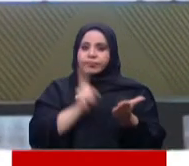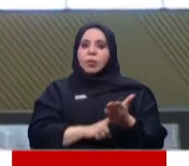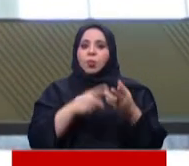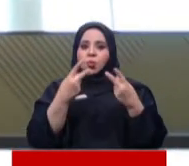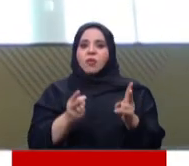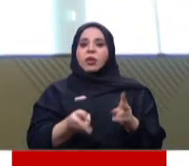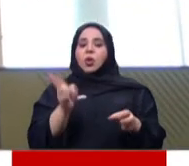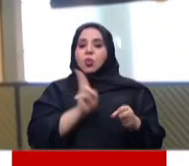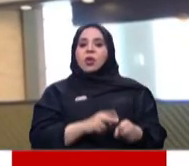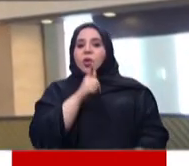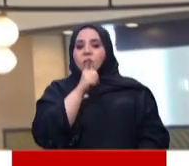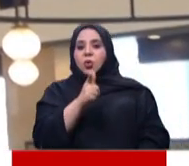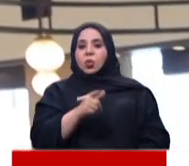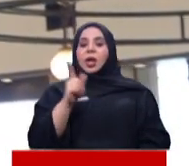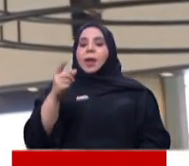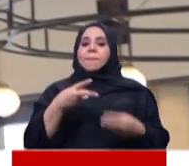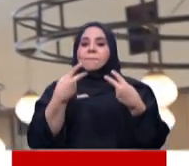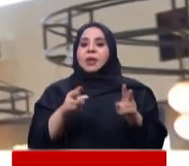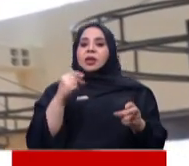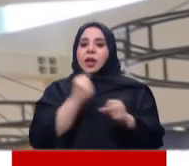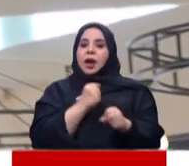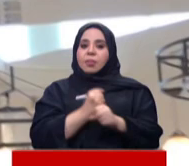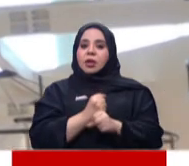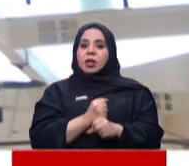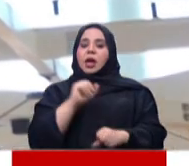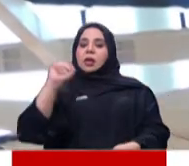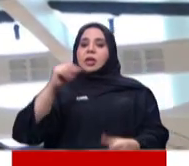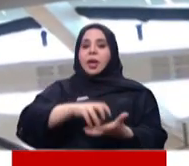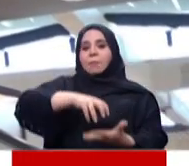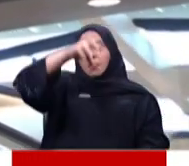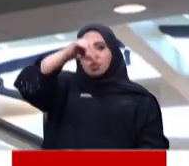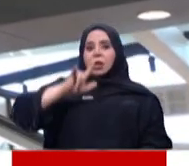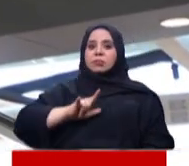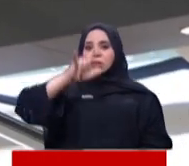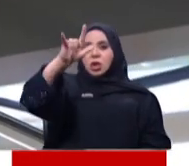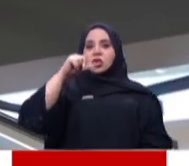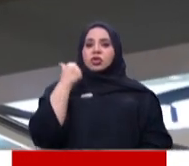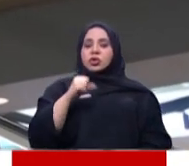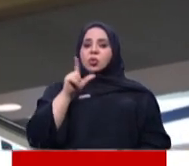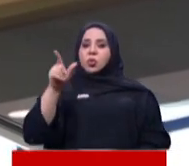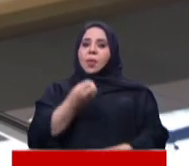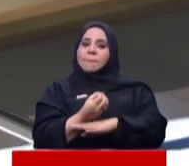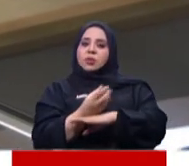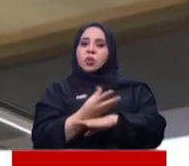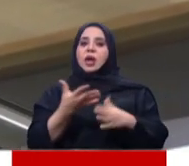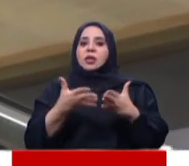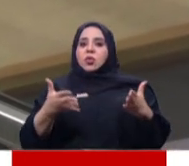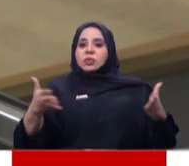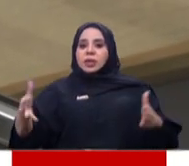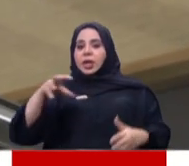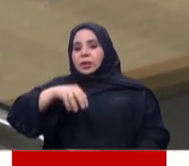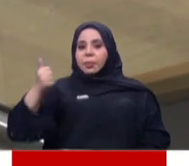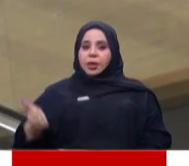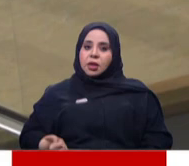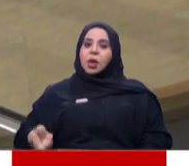المعتمدة. وقد وجه سموه ببدء العمليات التشغيلية لمبنى المسافرين الجديد ضمن مشروع توسعة مطار البحرين